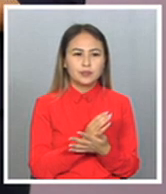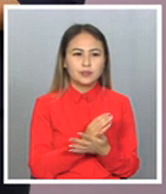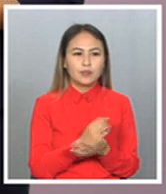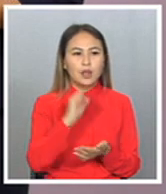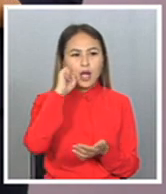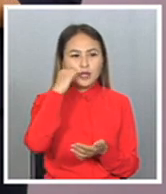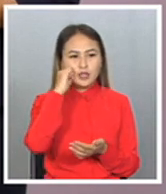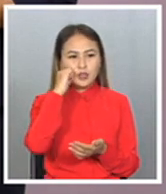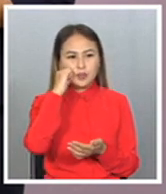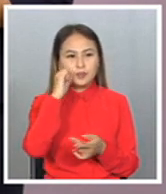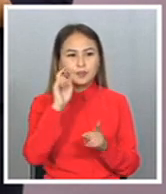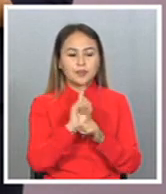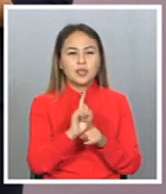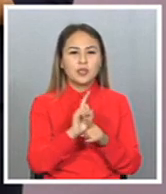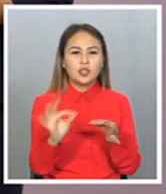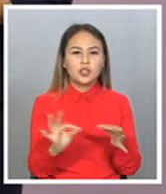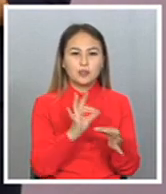Әжем жіп иірді.